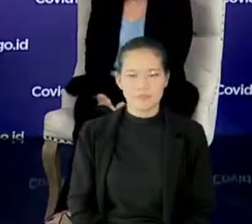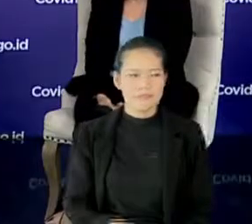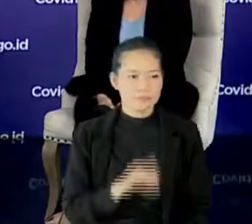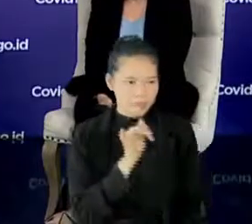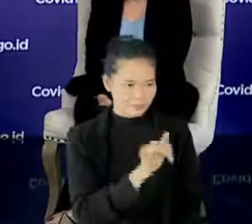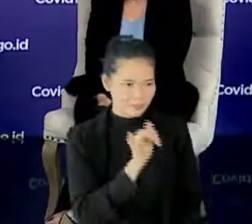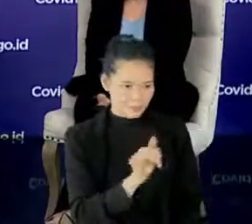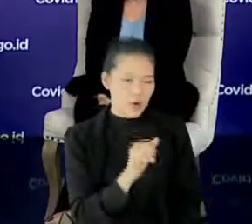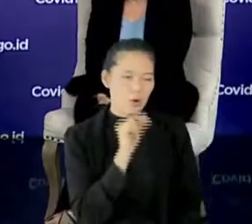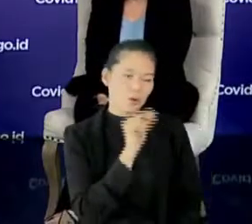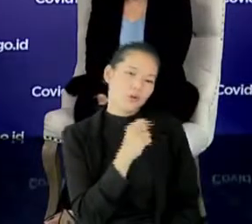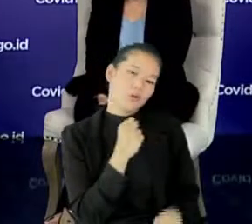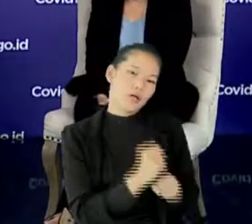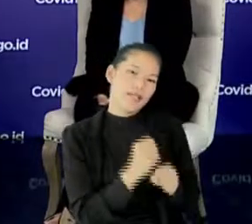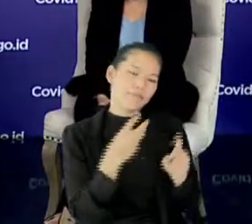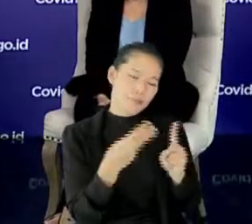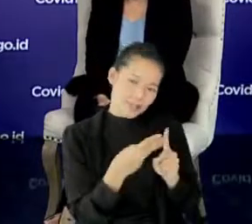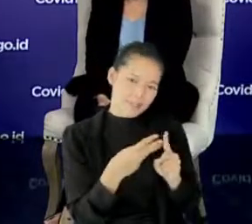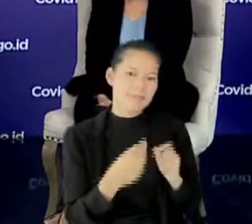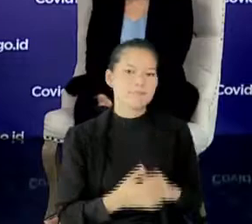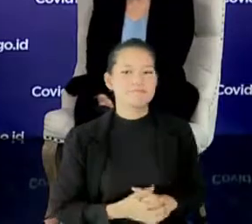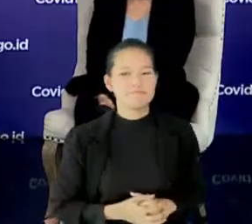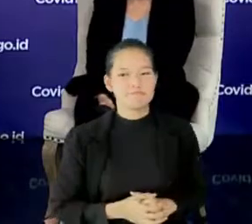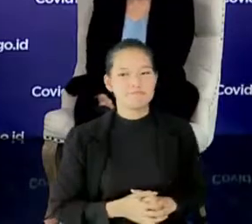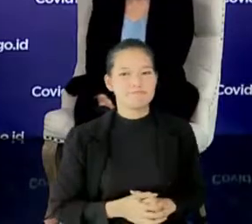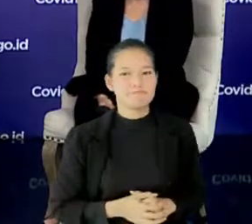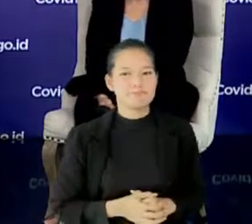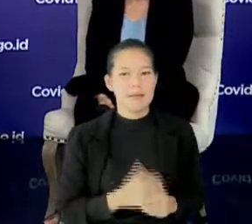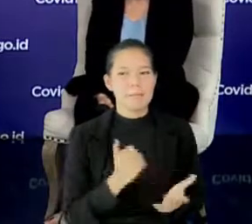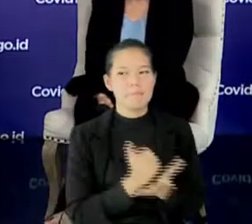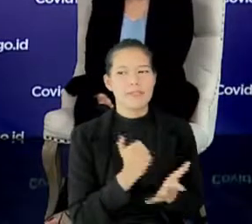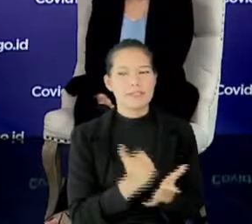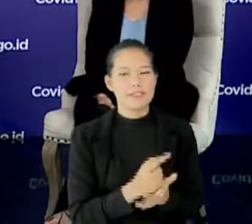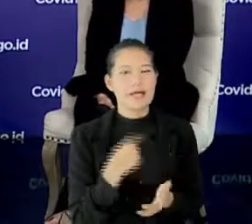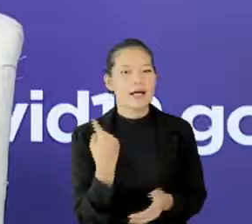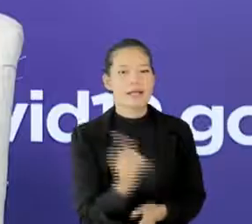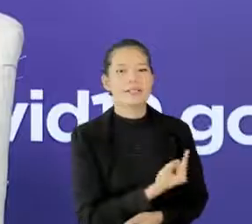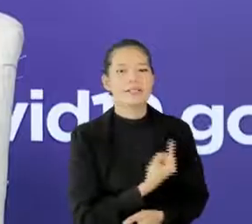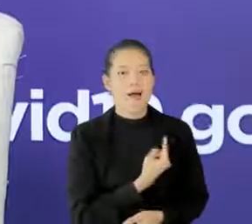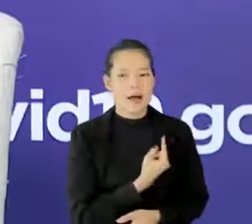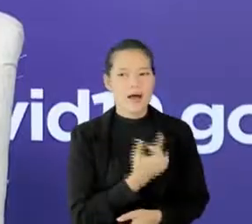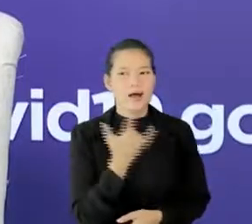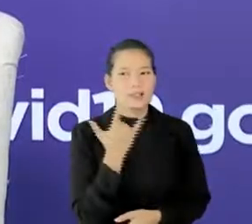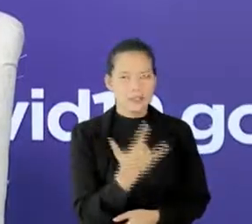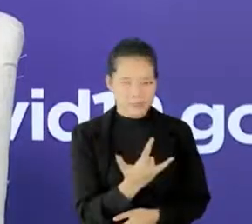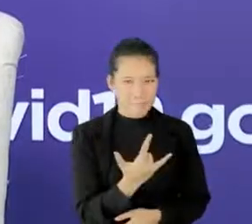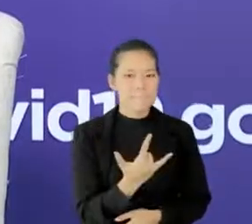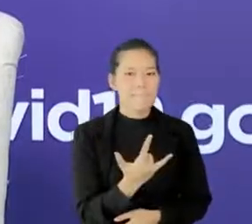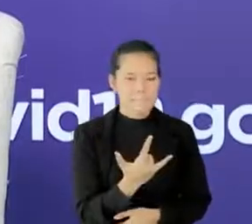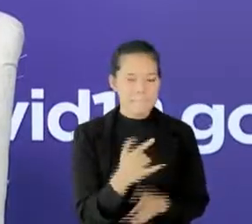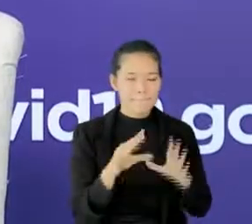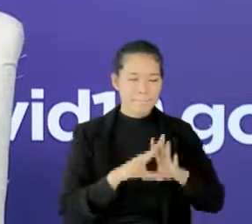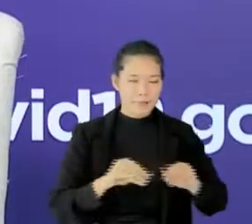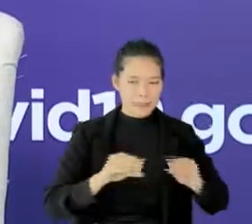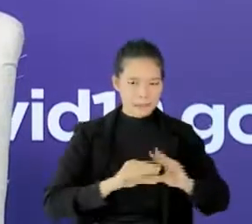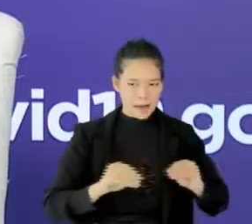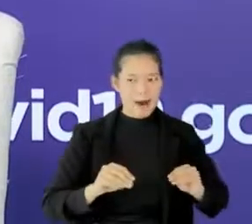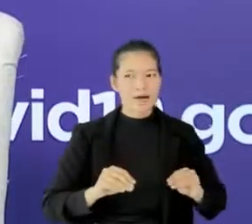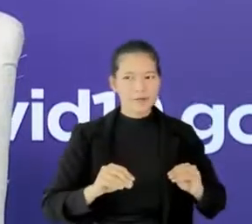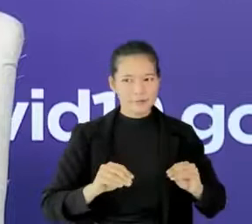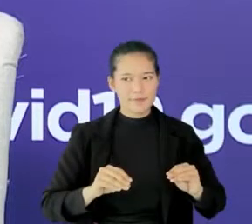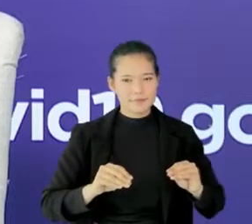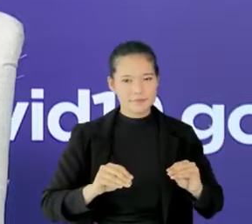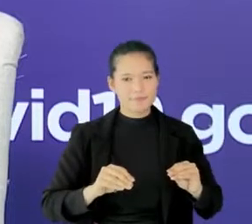Ya, bagi God Bless tentunya kita tetap ya bekerja,